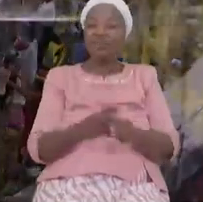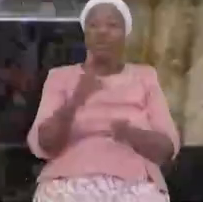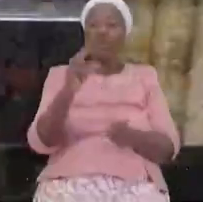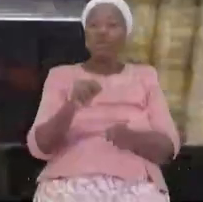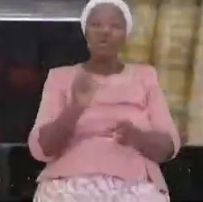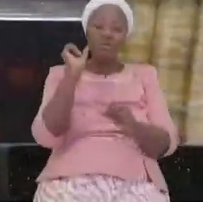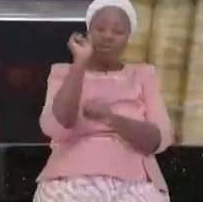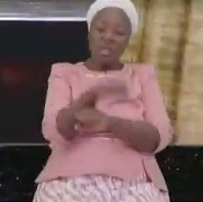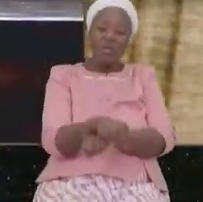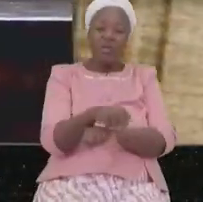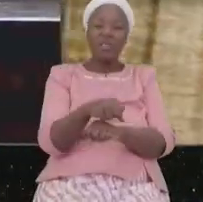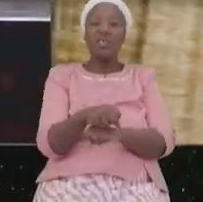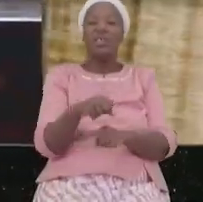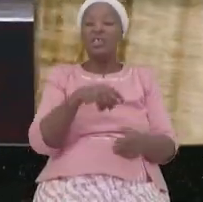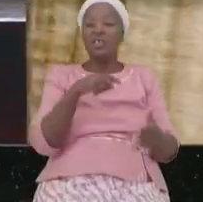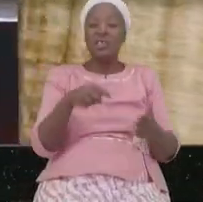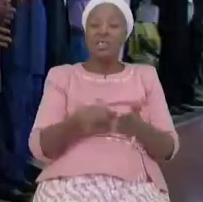pas de défaite cette année.